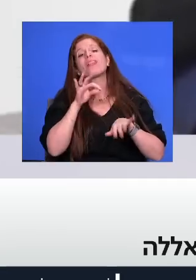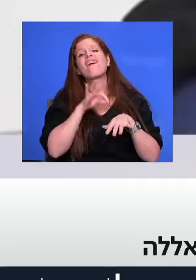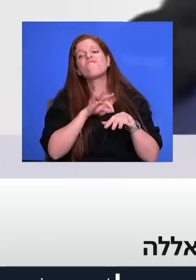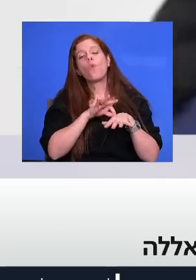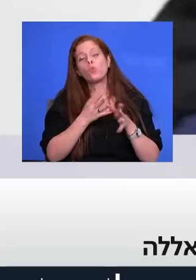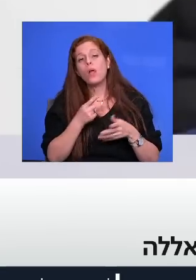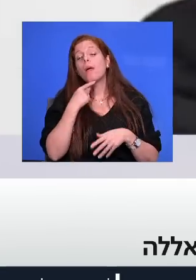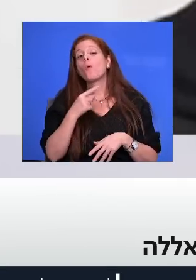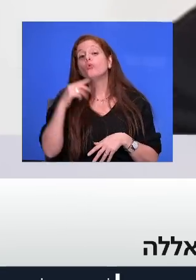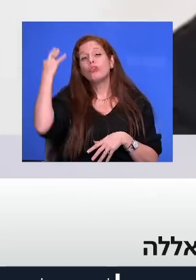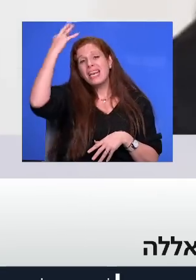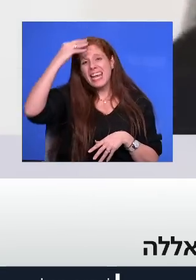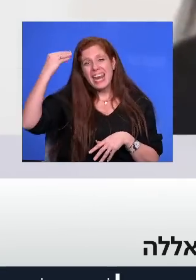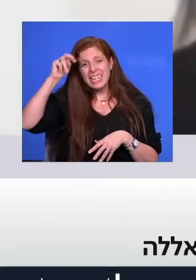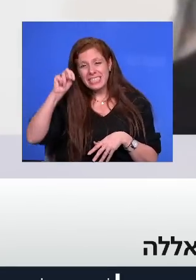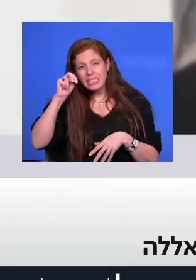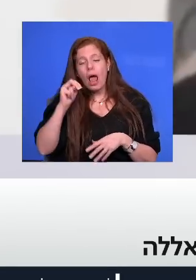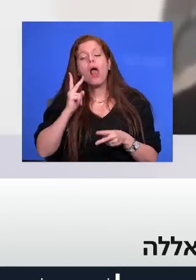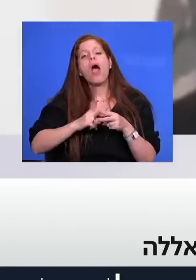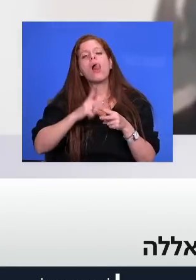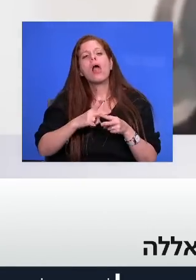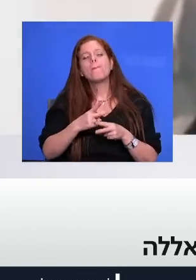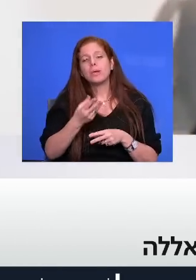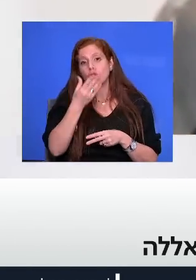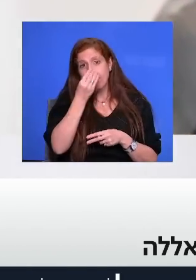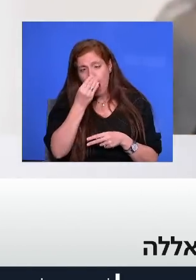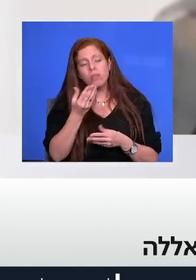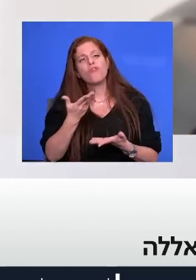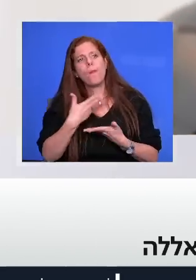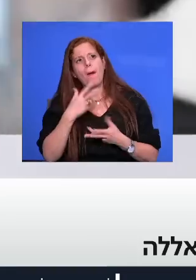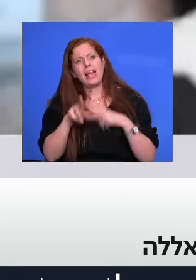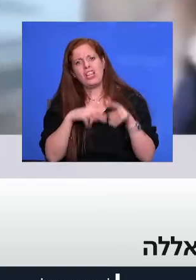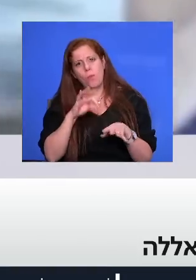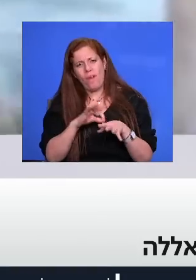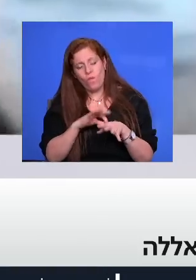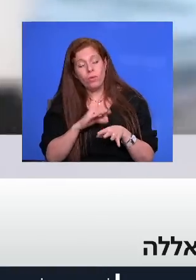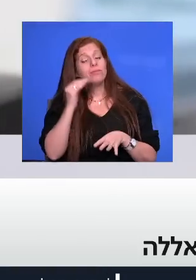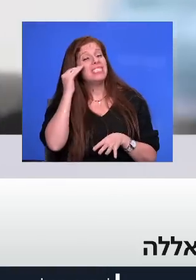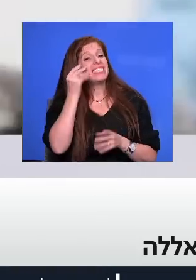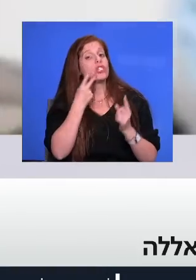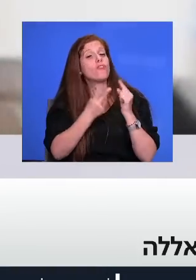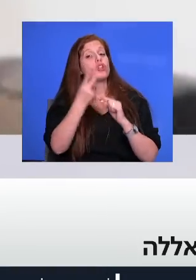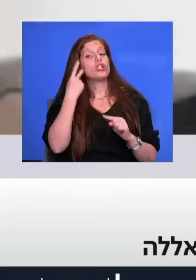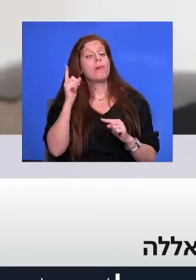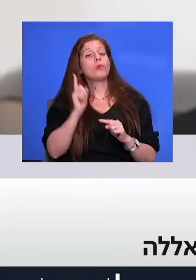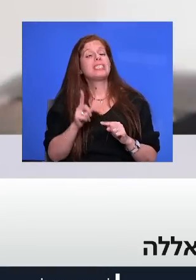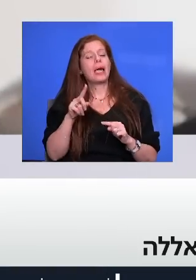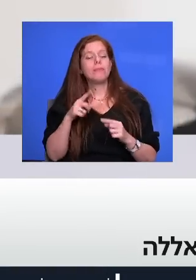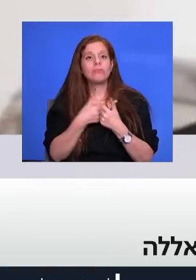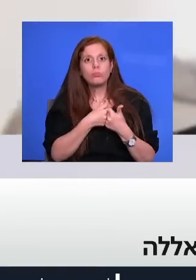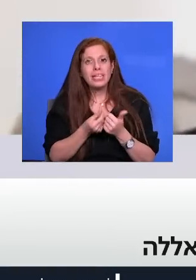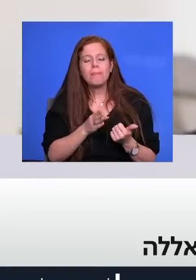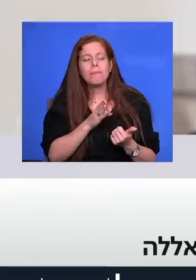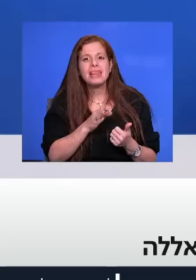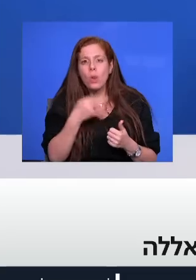חלה בשפעת, שהוא מקבל טיפול רפואי. נזכיר שבחיזבאללה לפני שנתיים היו צריכים להתמודד עם נאום מאוד בעייתי של נסראללה,